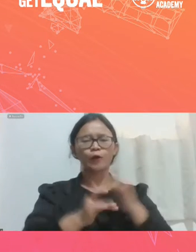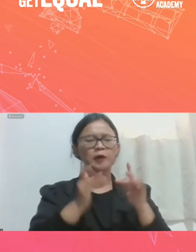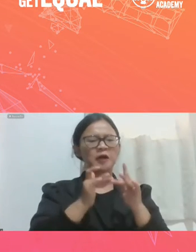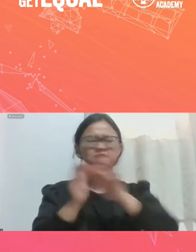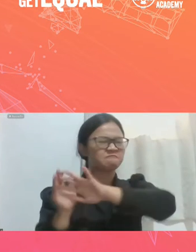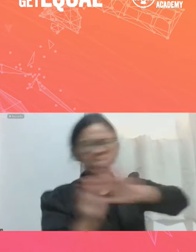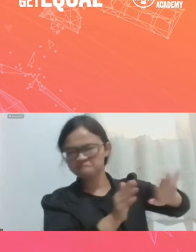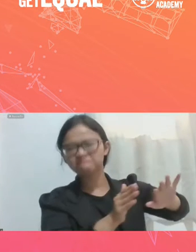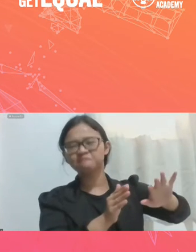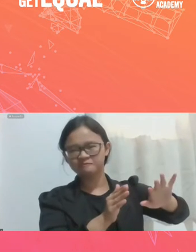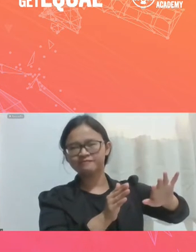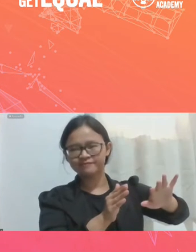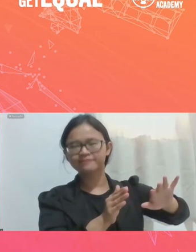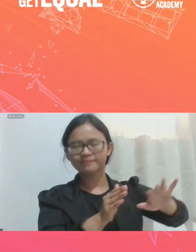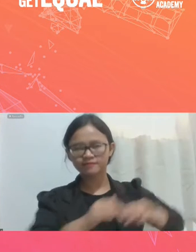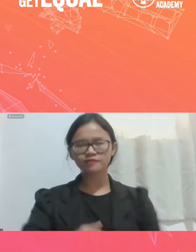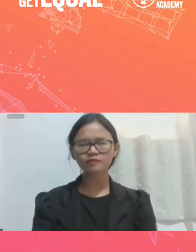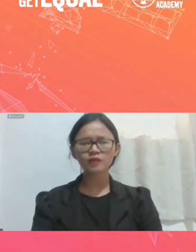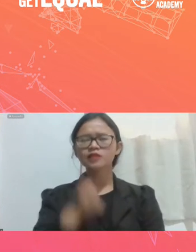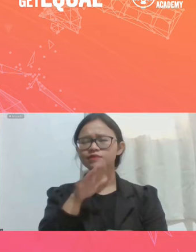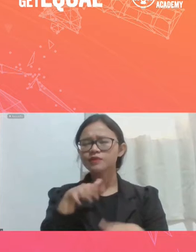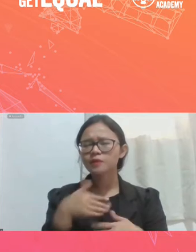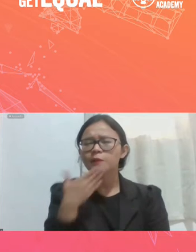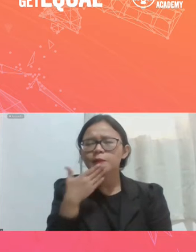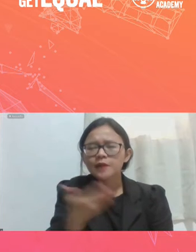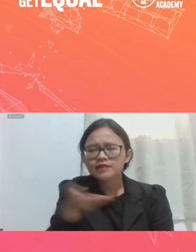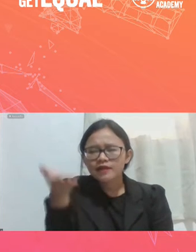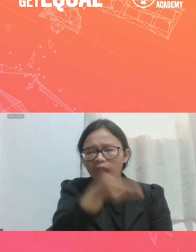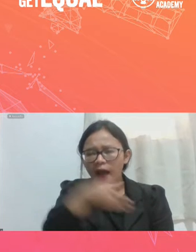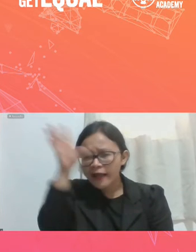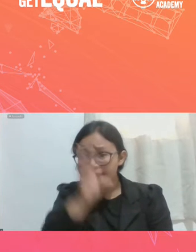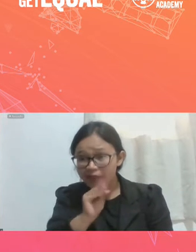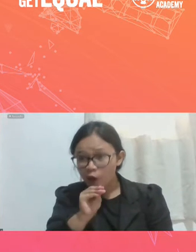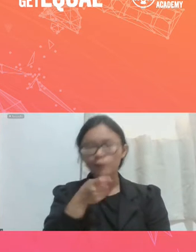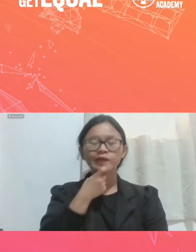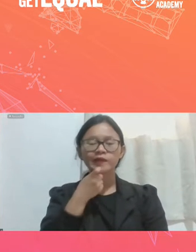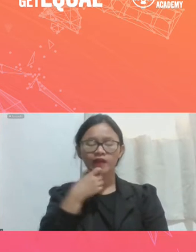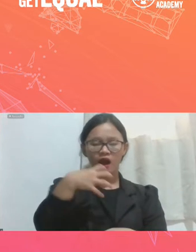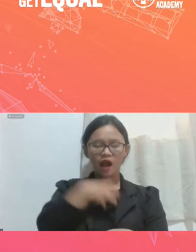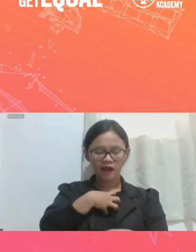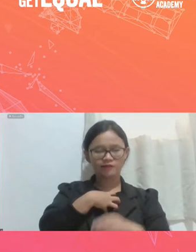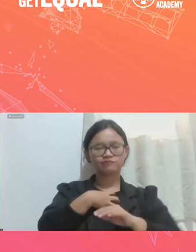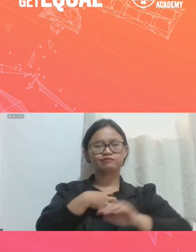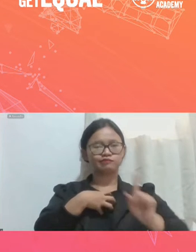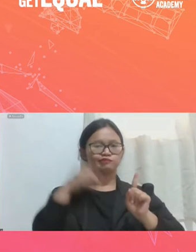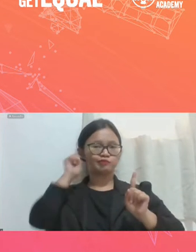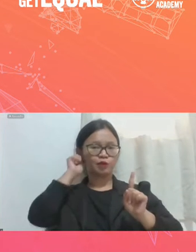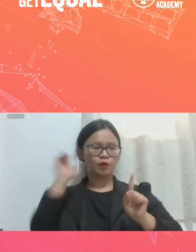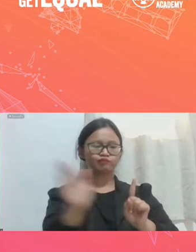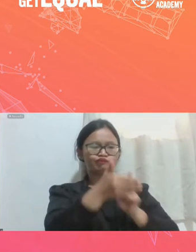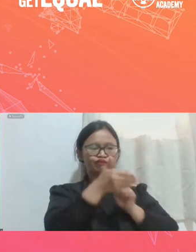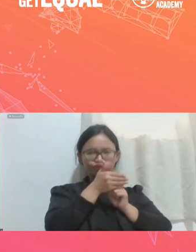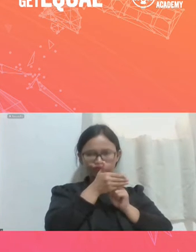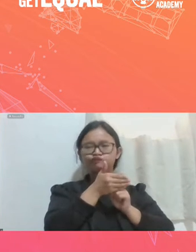Tema Freedom Online diusung karena urgensi terkait dengan hak dan perlindungan anak perempuan dalam